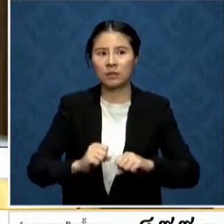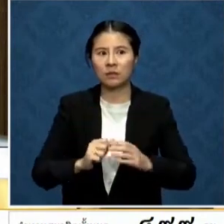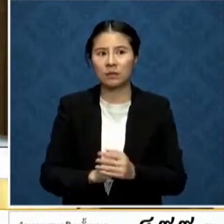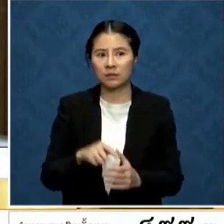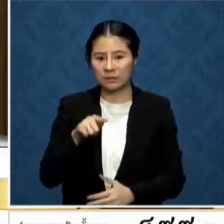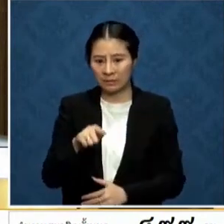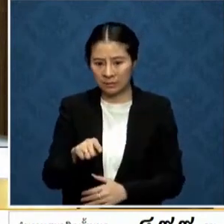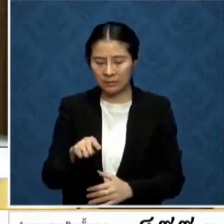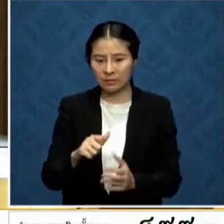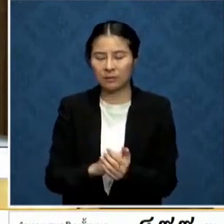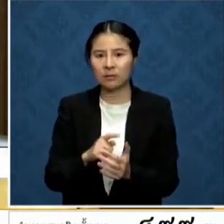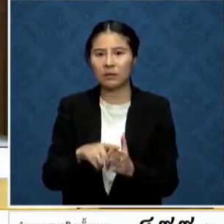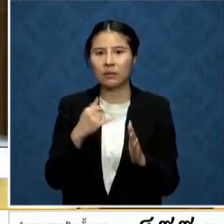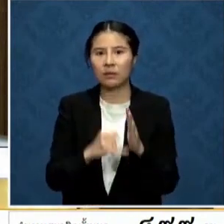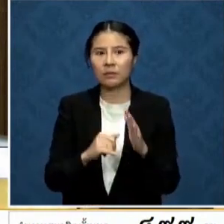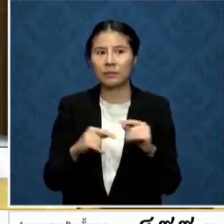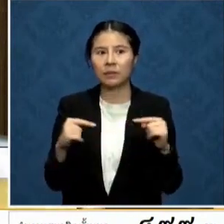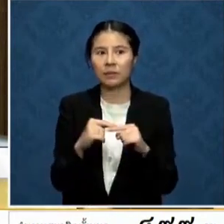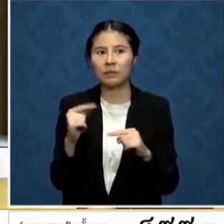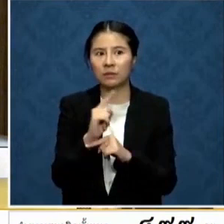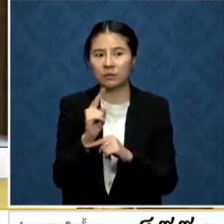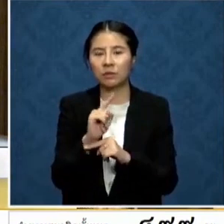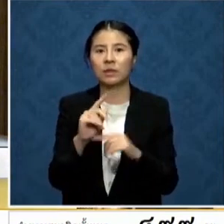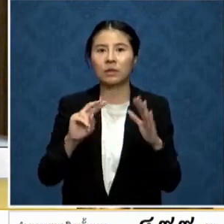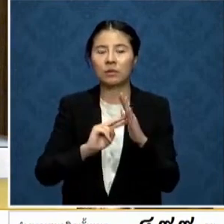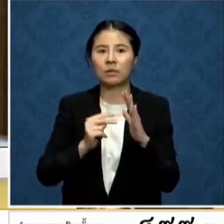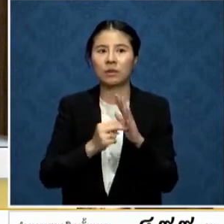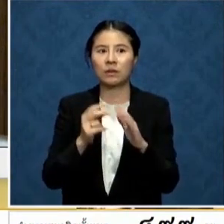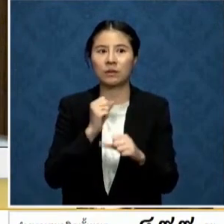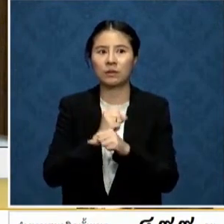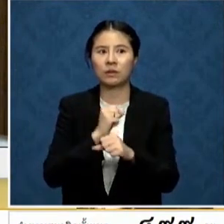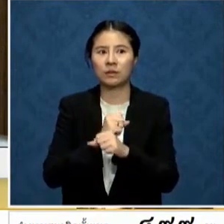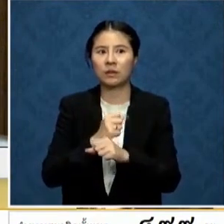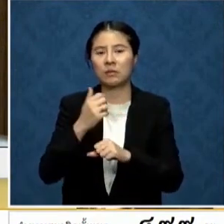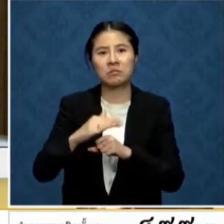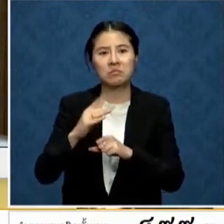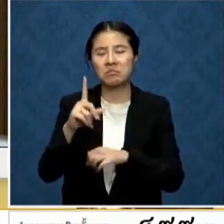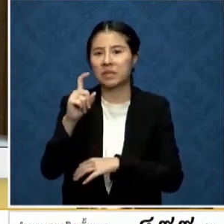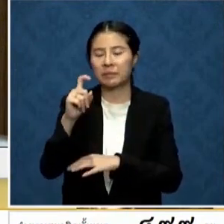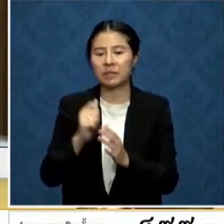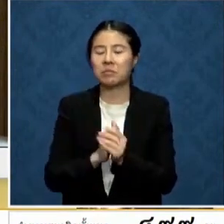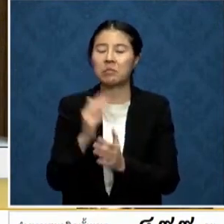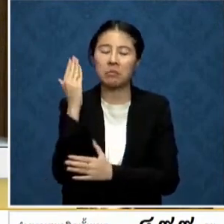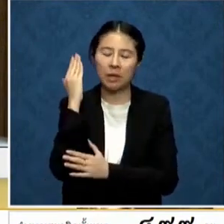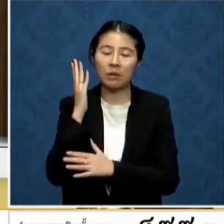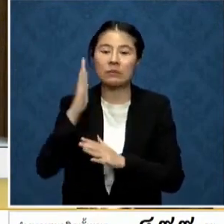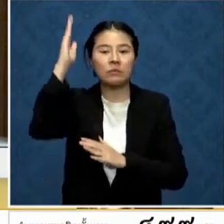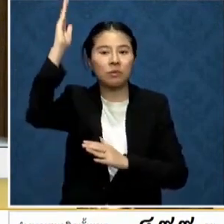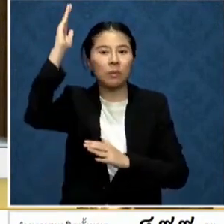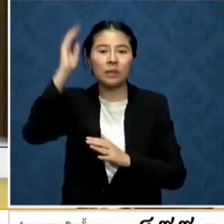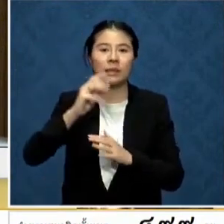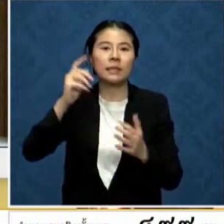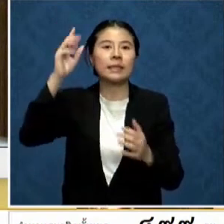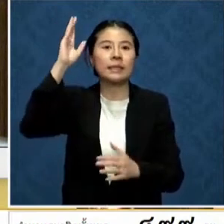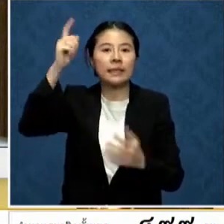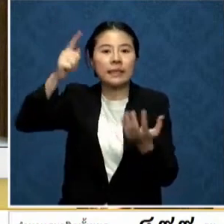อิเล็กทรอนิกส์ความผิดพลาดจากมนุษย์ในลักษณะแบบนั้นเนี่ยมันไม่ได้สามารถเกิดขึ้นได้อีกต่อไปนะครับเพราะว่าแต่ละคนลงมติไปยังไงเนี่ยเครื่องมันก็